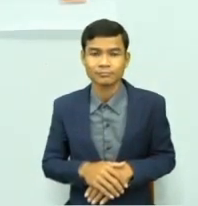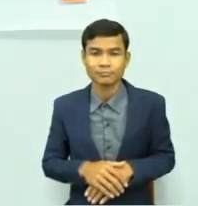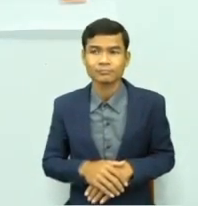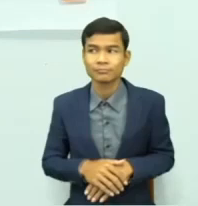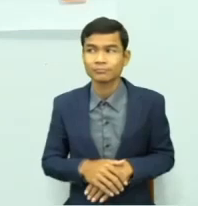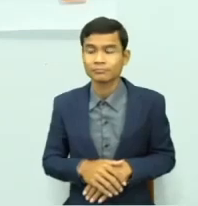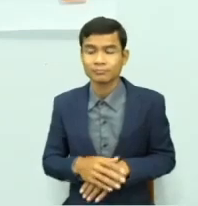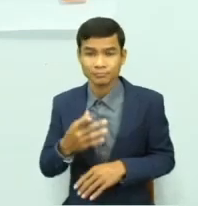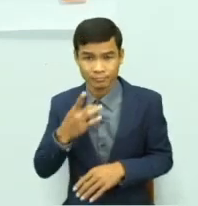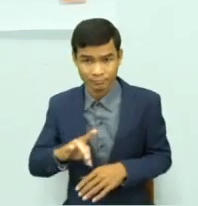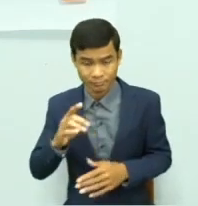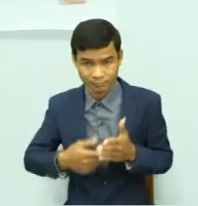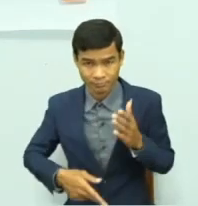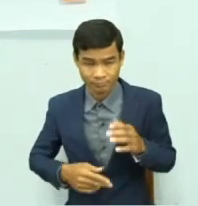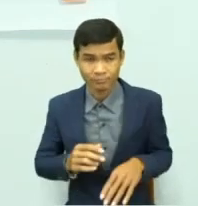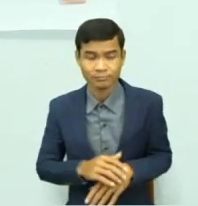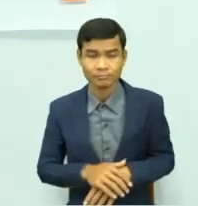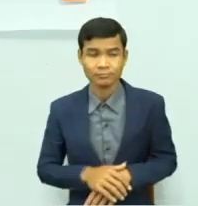chà pru vầy ta con